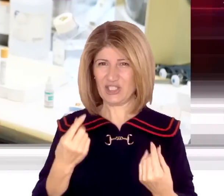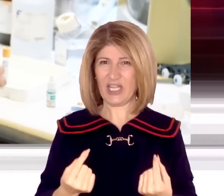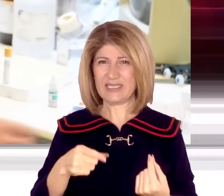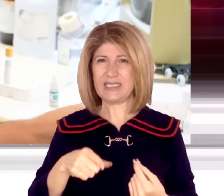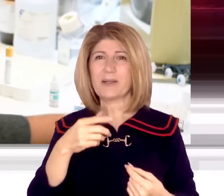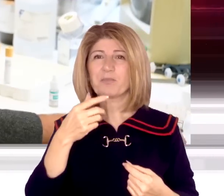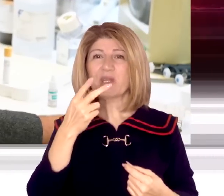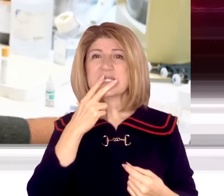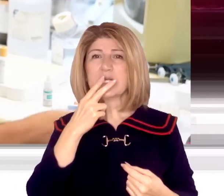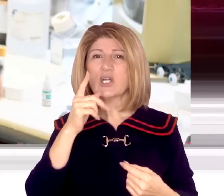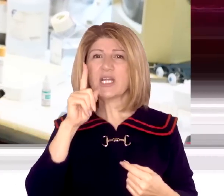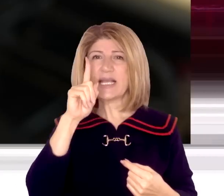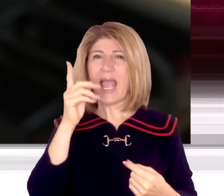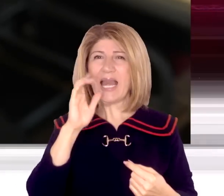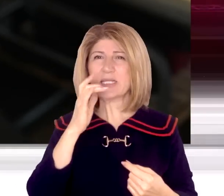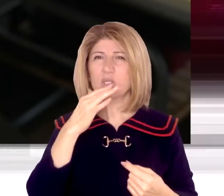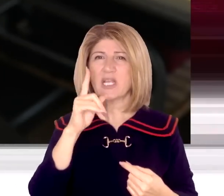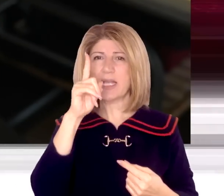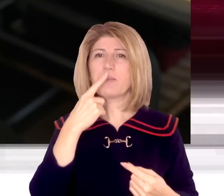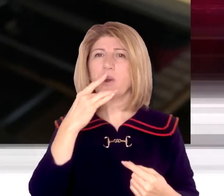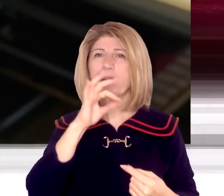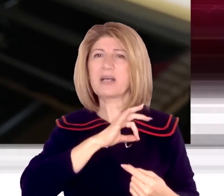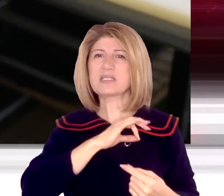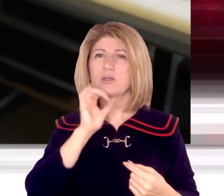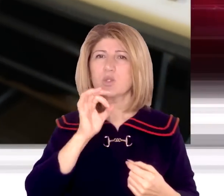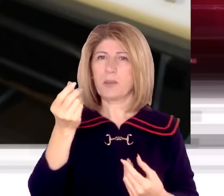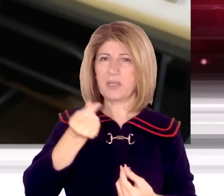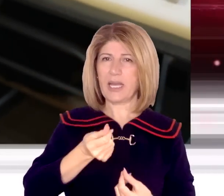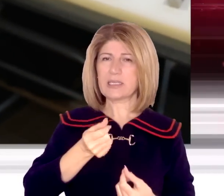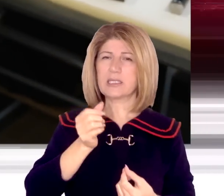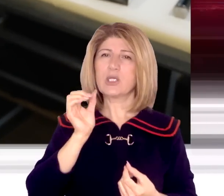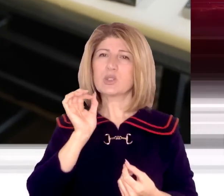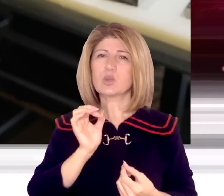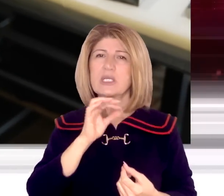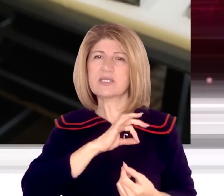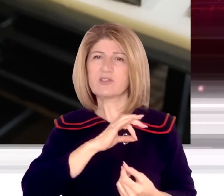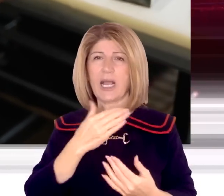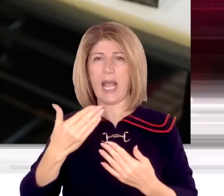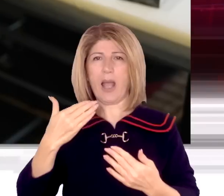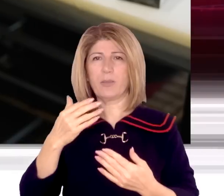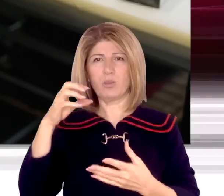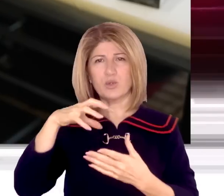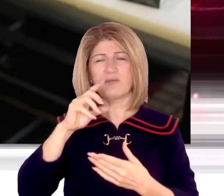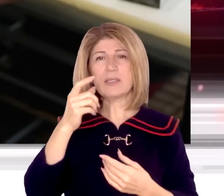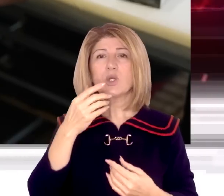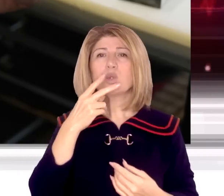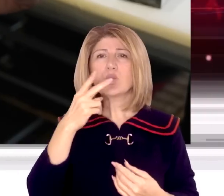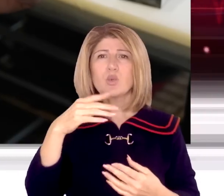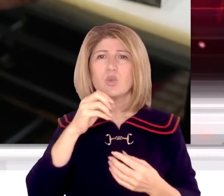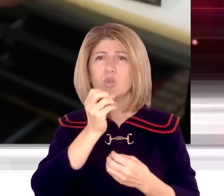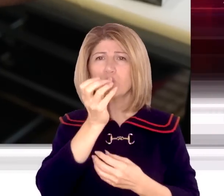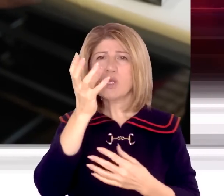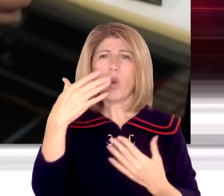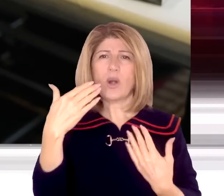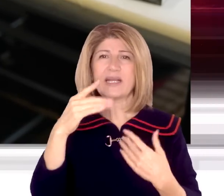توی سالهای اخیر سیگارهای الکترونیکی یک بار مصرف خیلی زیاد شدند. به محض خرید میتونی استفادهشون کنی. از قبل پر